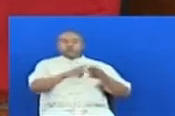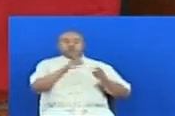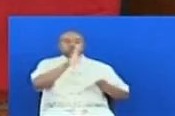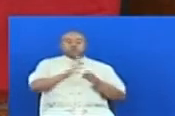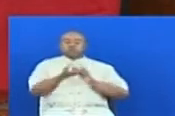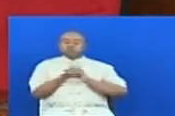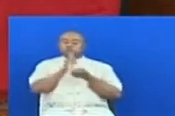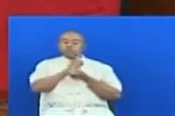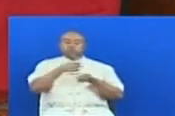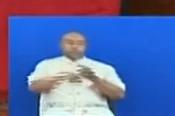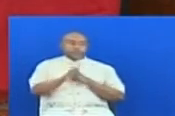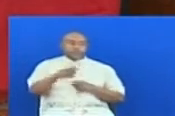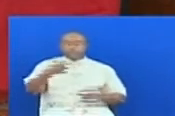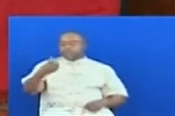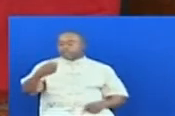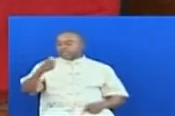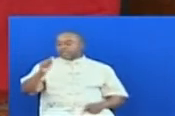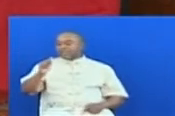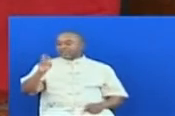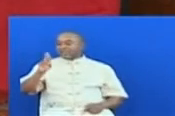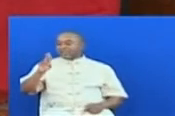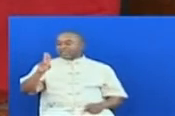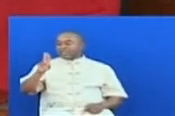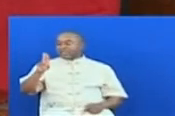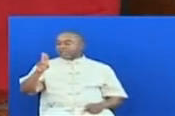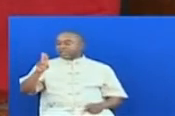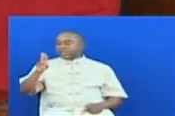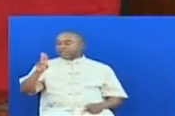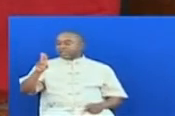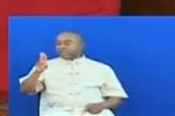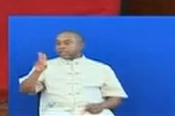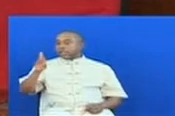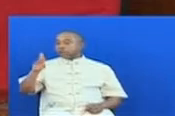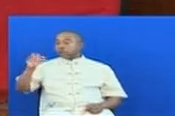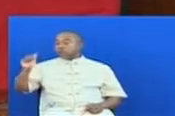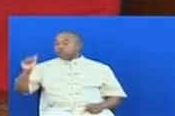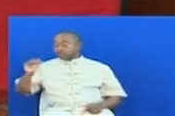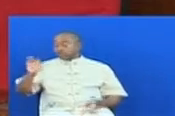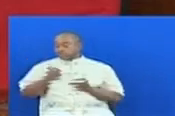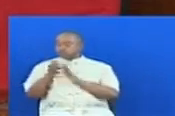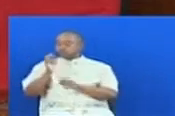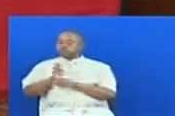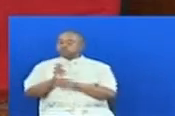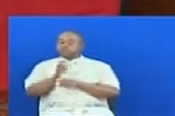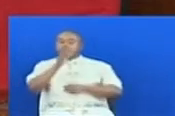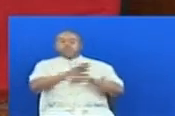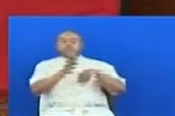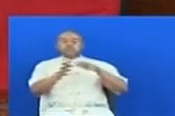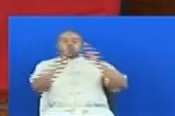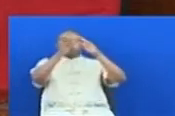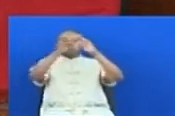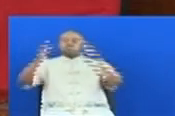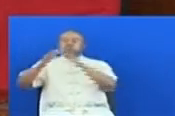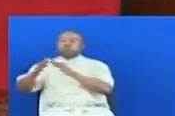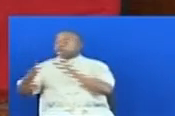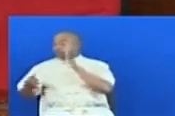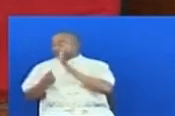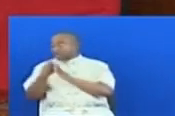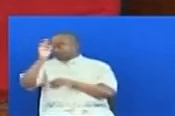hakuna replacement iliyofanywa kwenye halmashauri nyingi ili waweze kusimamia haya majengo. Matokeo yake ni kwamba majengo